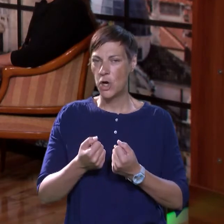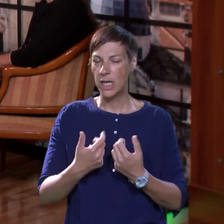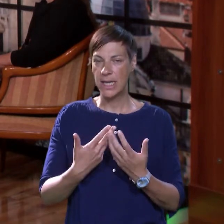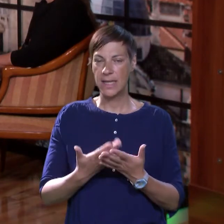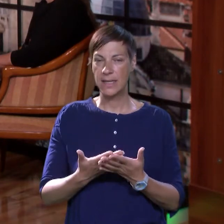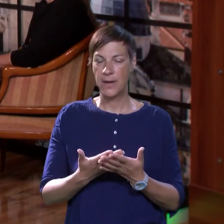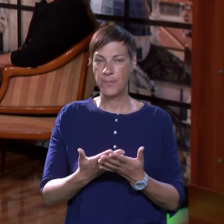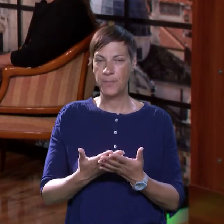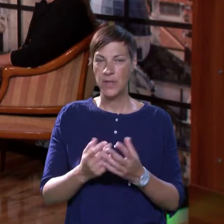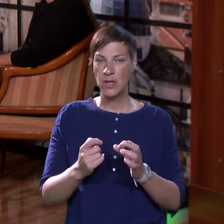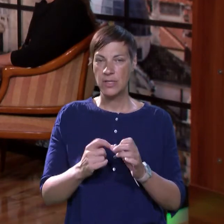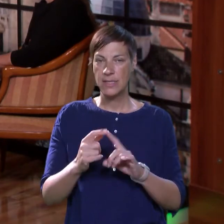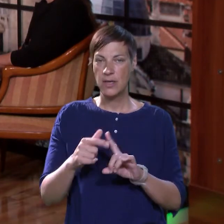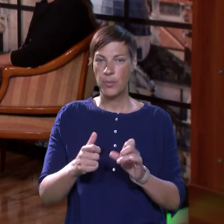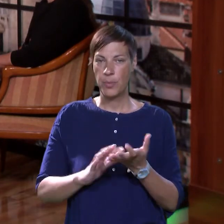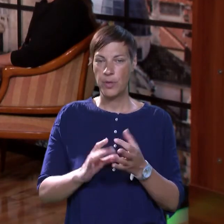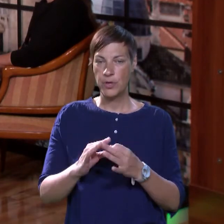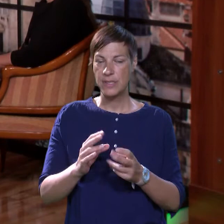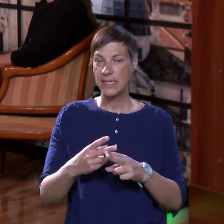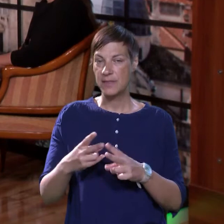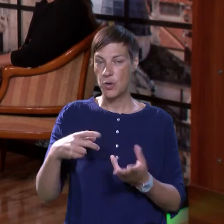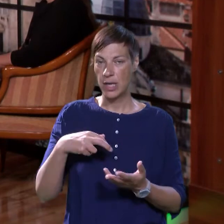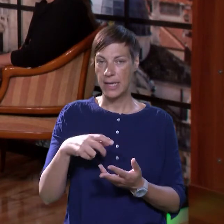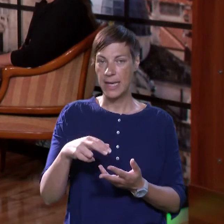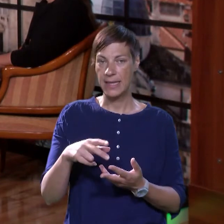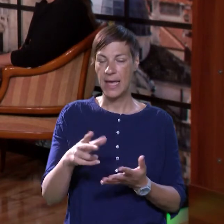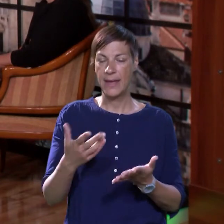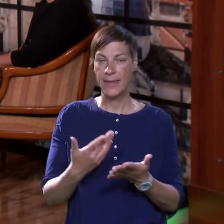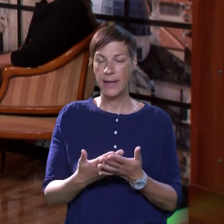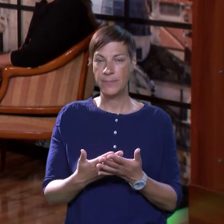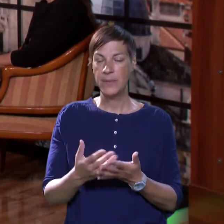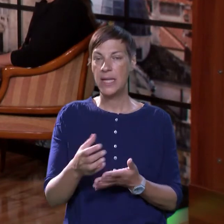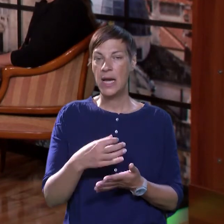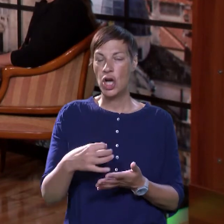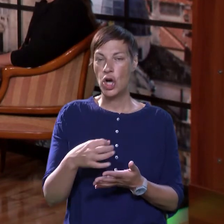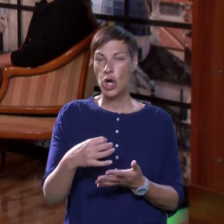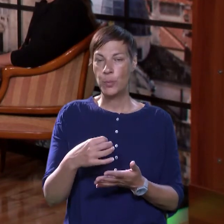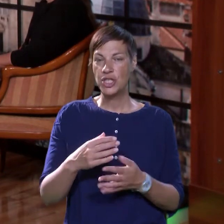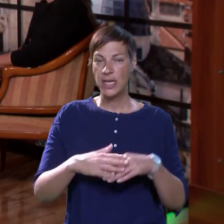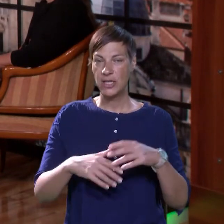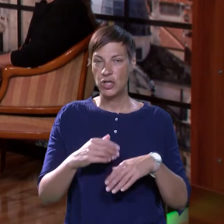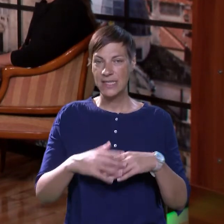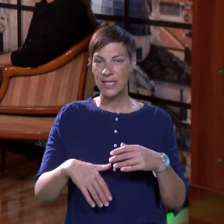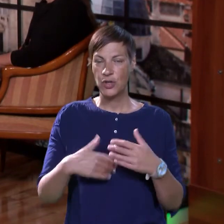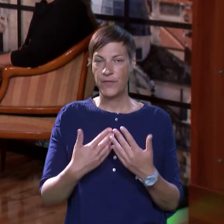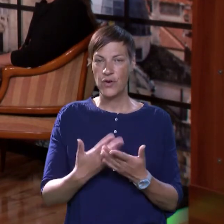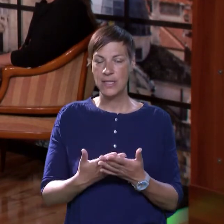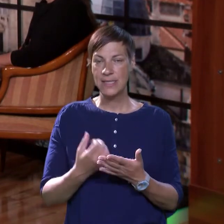do čak i osteoporoze zbog kretanja i općenitog zadovoljstva.